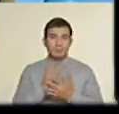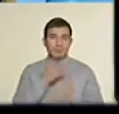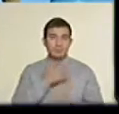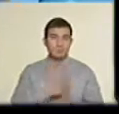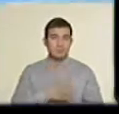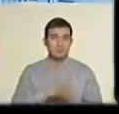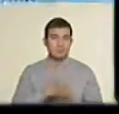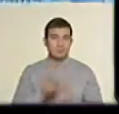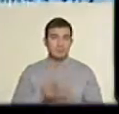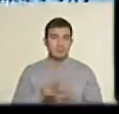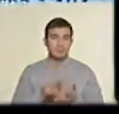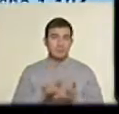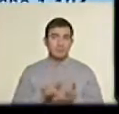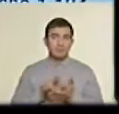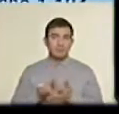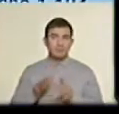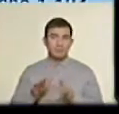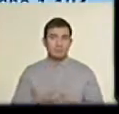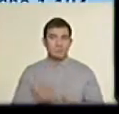mumkin.